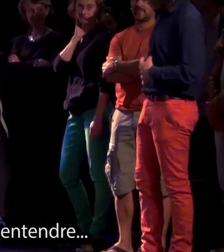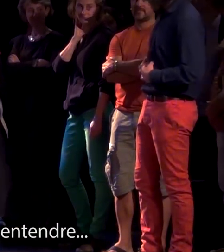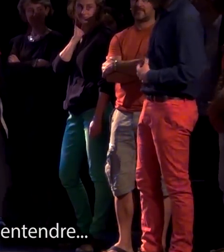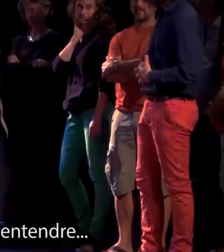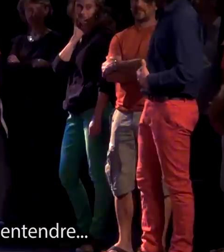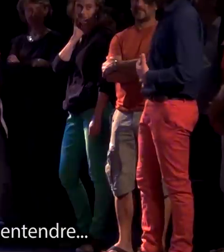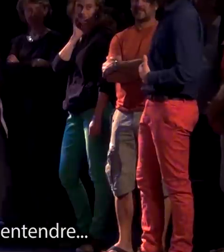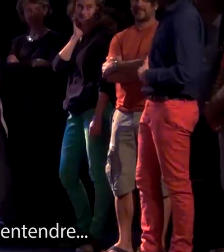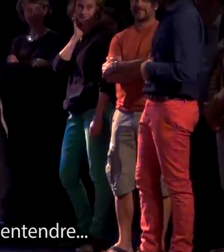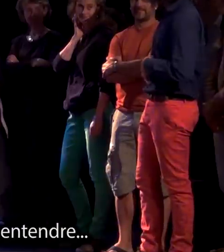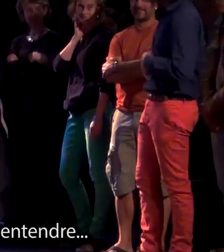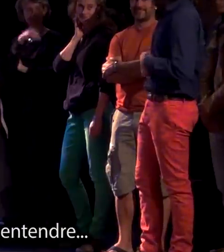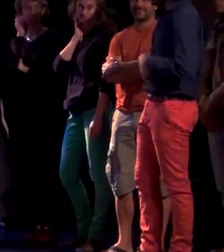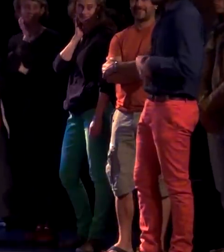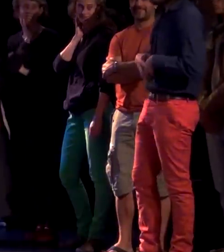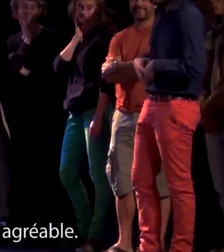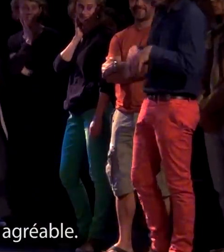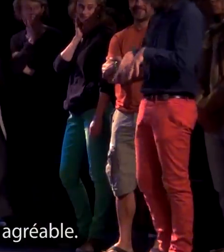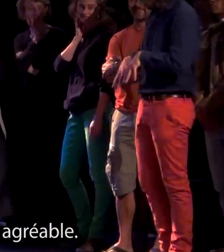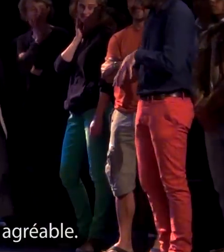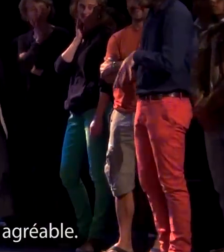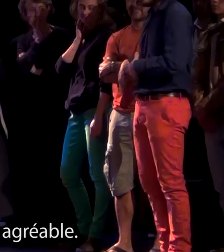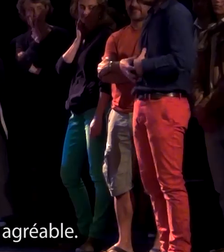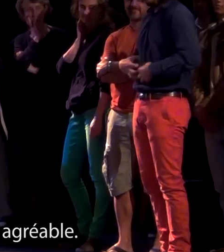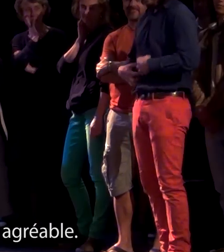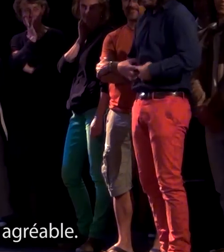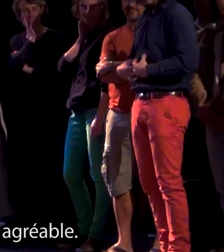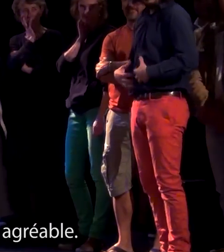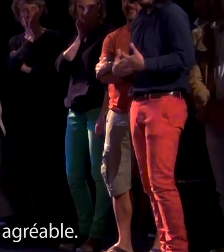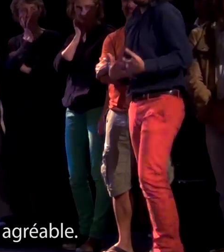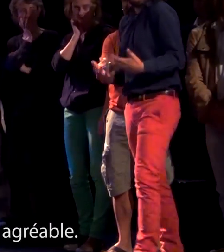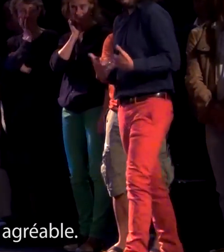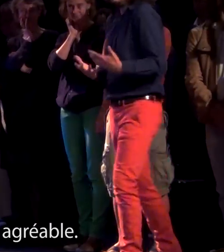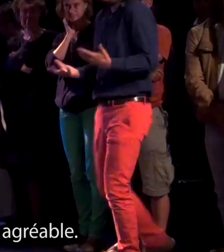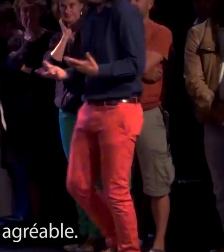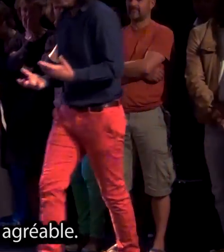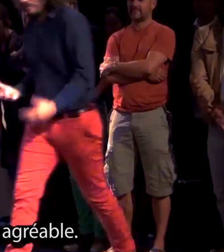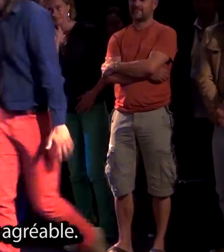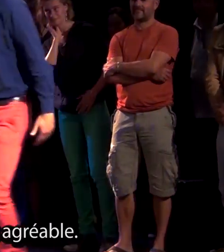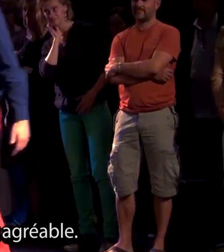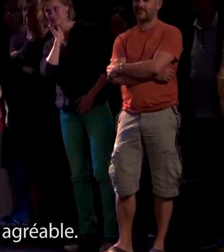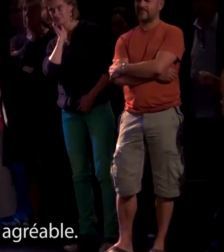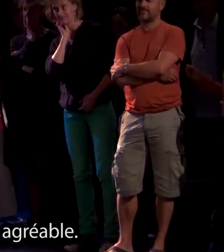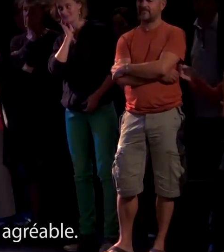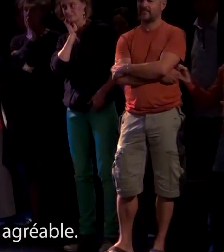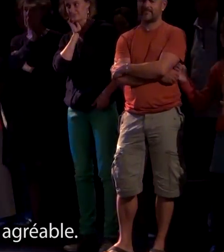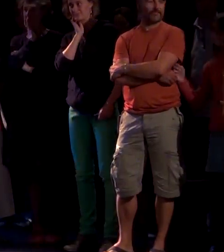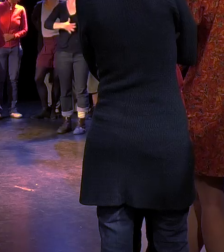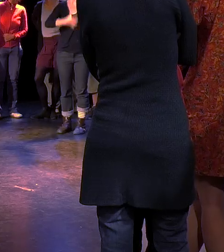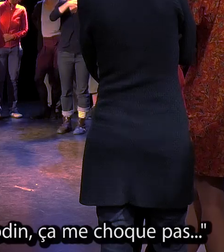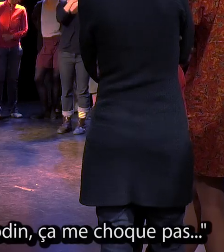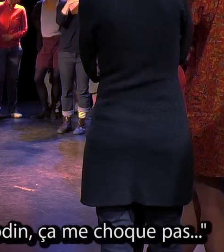fait dans le ventre là. Ben on n'aime pas, quoi. Voilà. Ici, de ce côté-là, c'est pas agréable d'entendre ça, on n'aime pas, ça me choque.